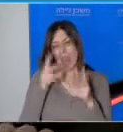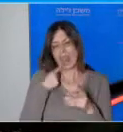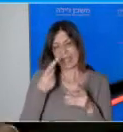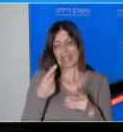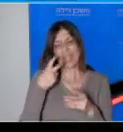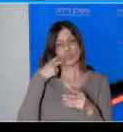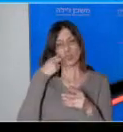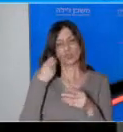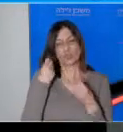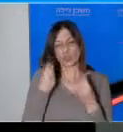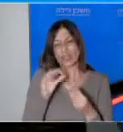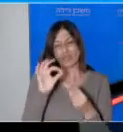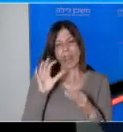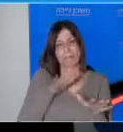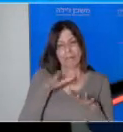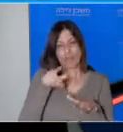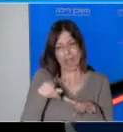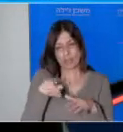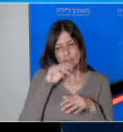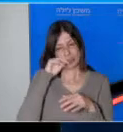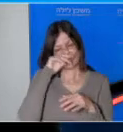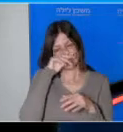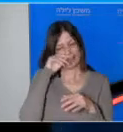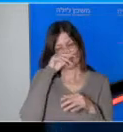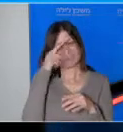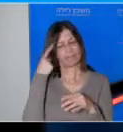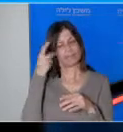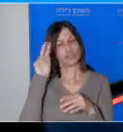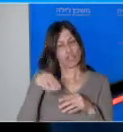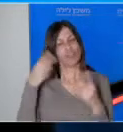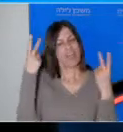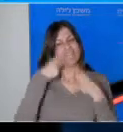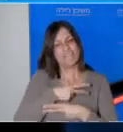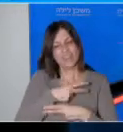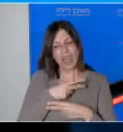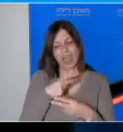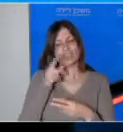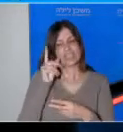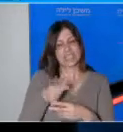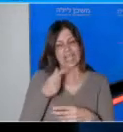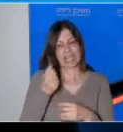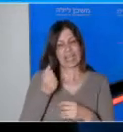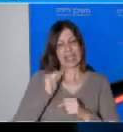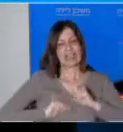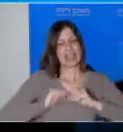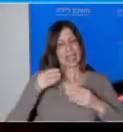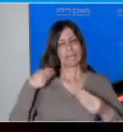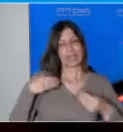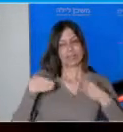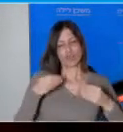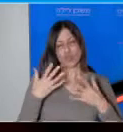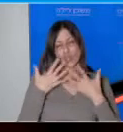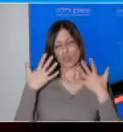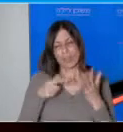של הממשלה הזו, שלכל הפחות נדמה שיש שם הבנה לעובדה שצריך לנהוג בגמישות מאוד גדולה,